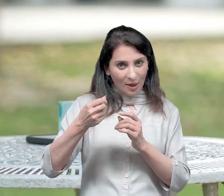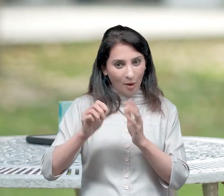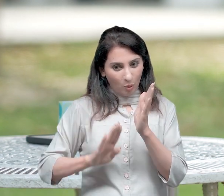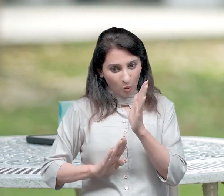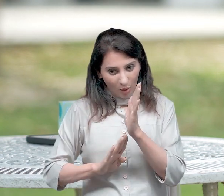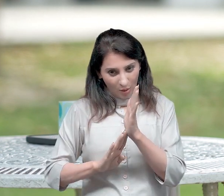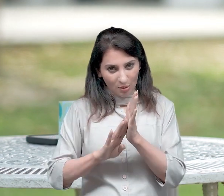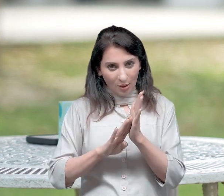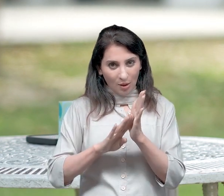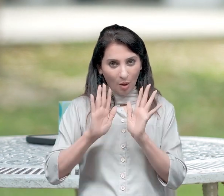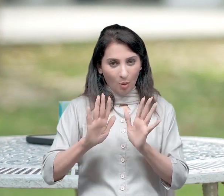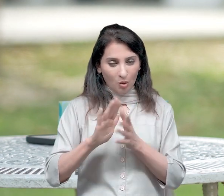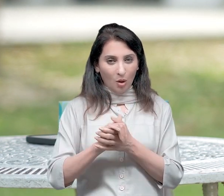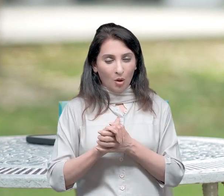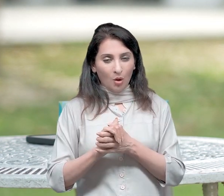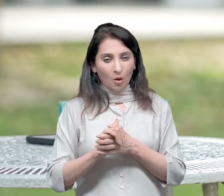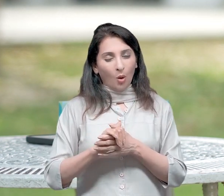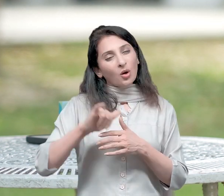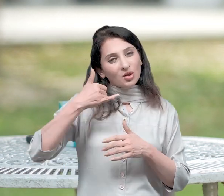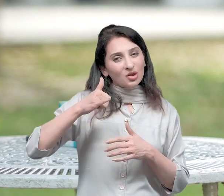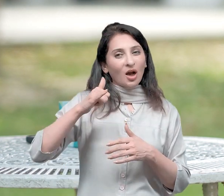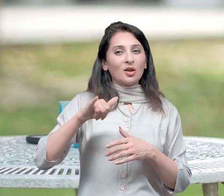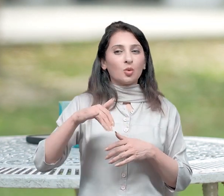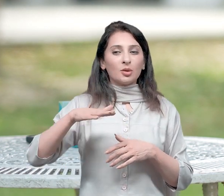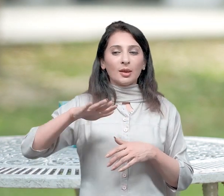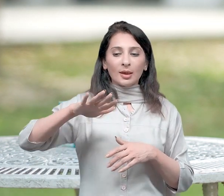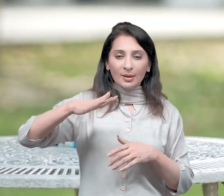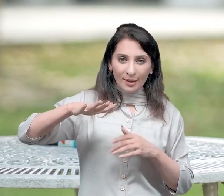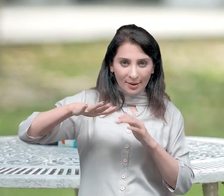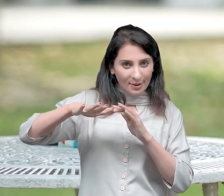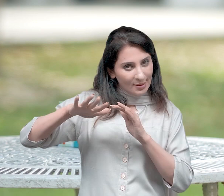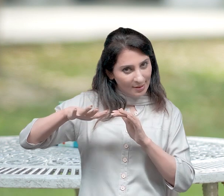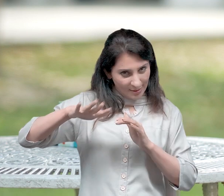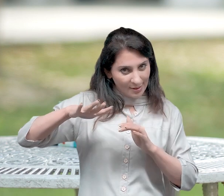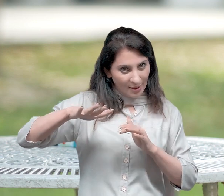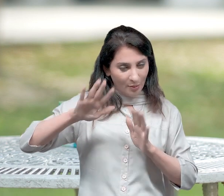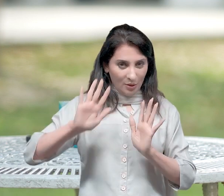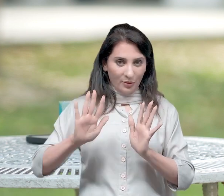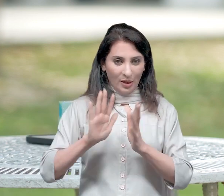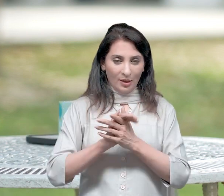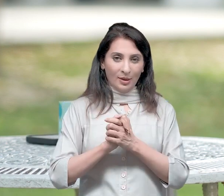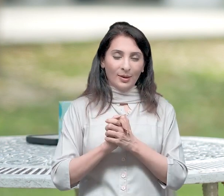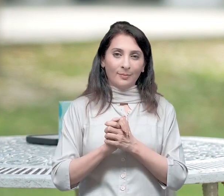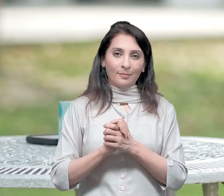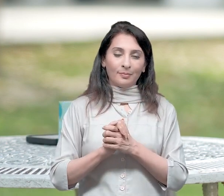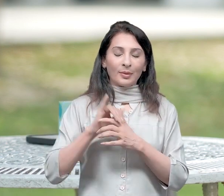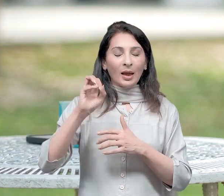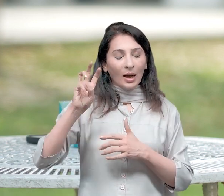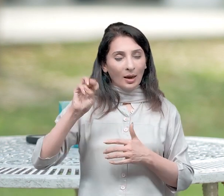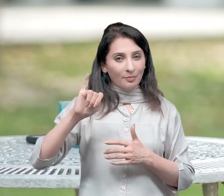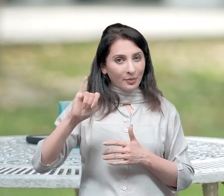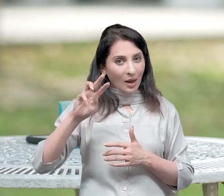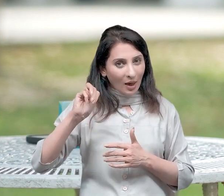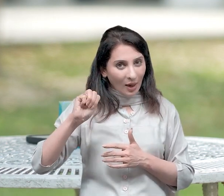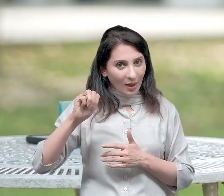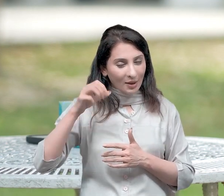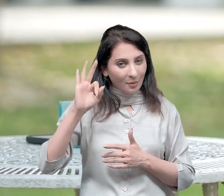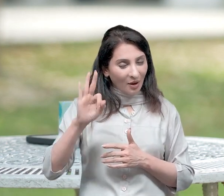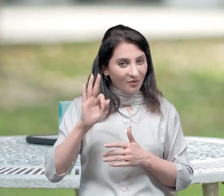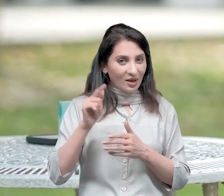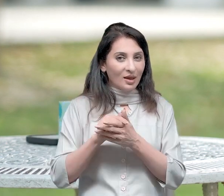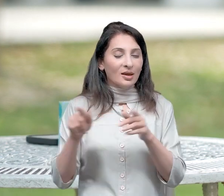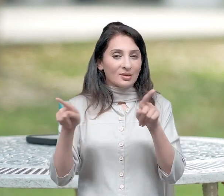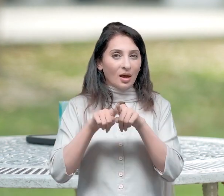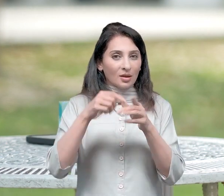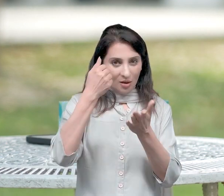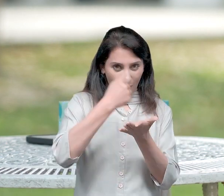آ جائے جب آئی ایم ایف کے ساتھ ہمارا یہ پروگرام جو ہے وہ اپروو ہو جائے گا اور اس میں کام